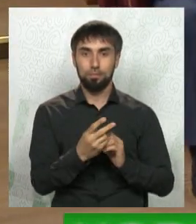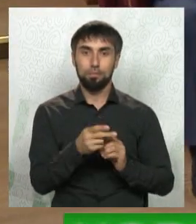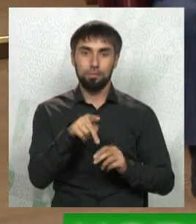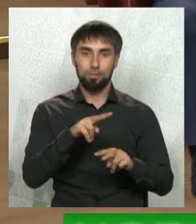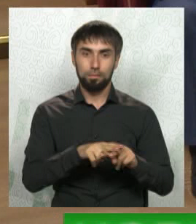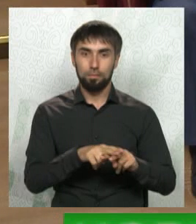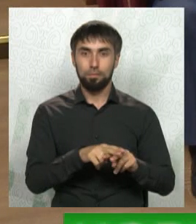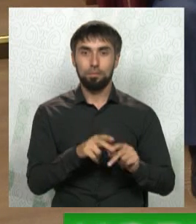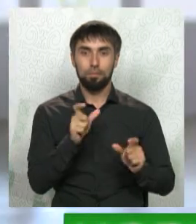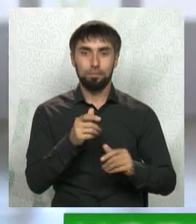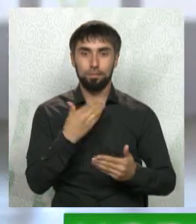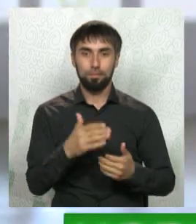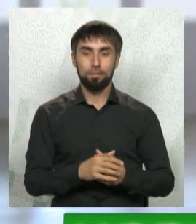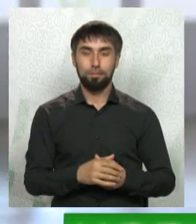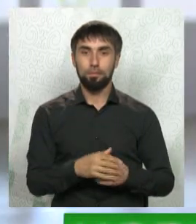Здесь ограничений нет.